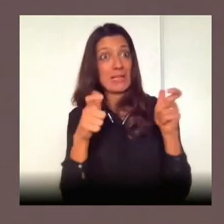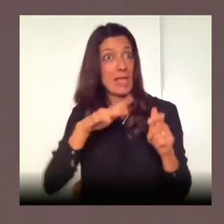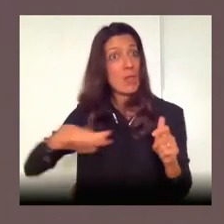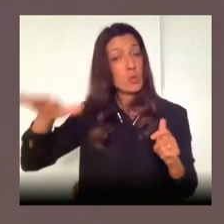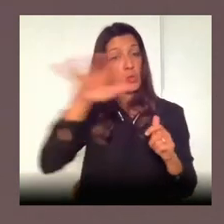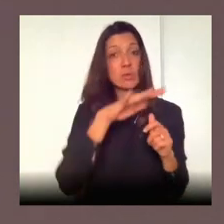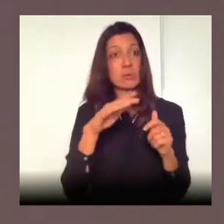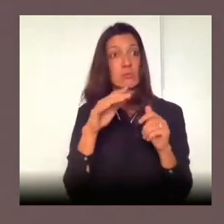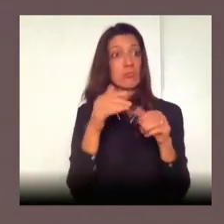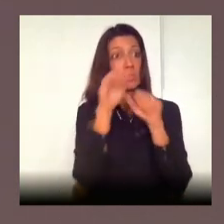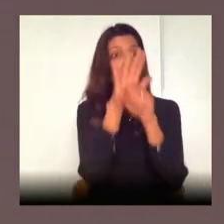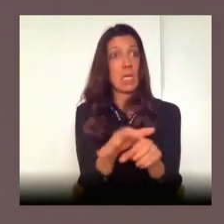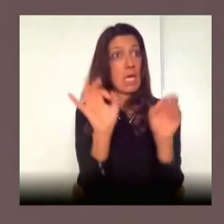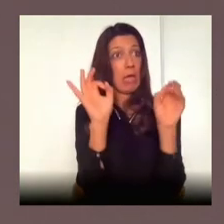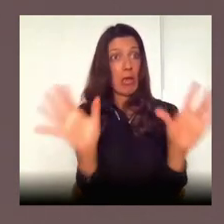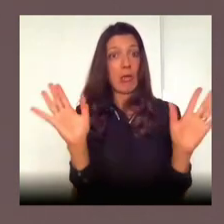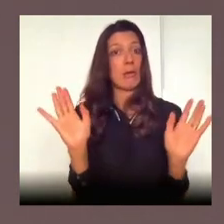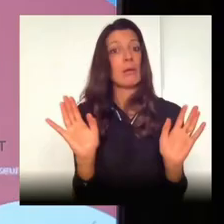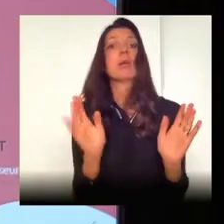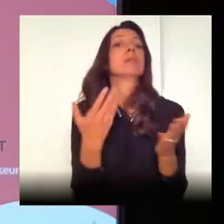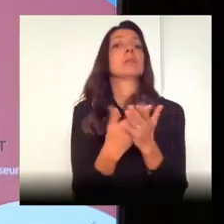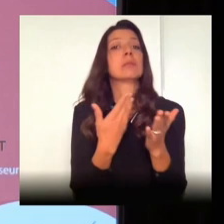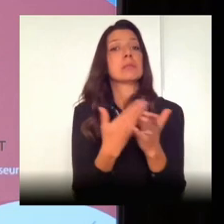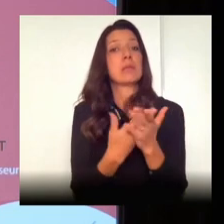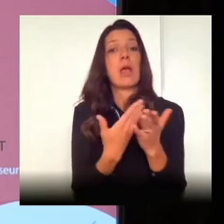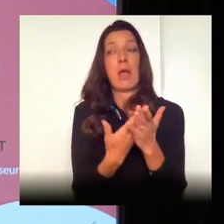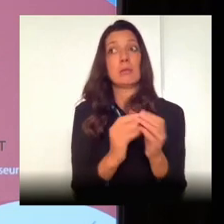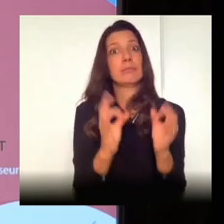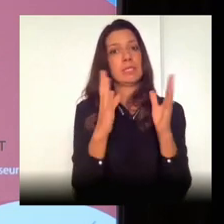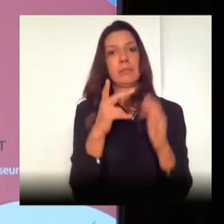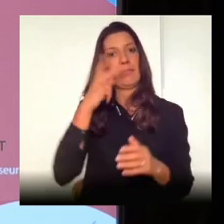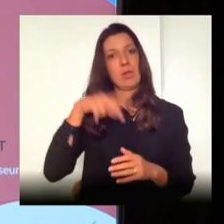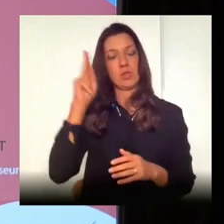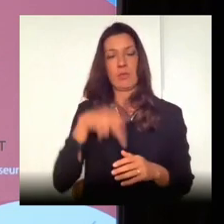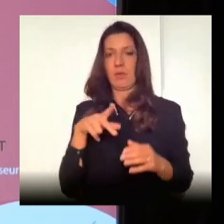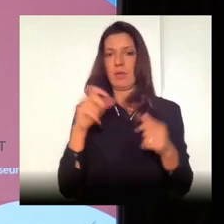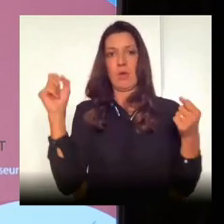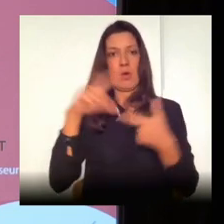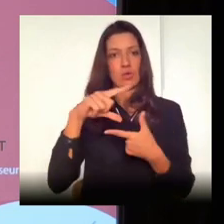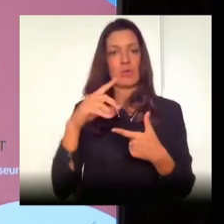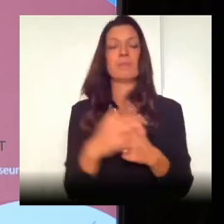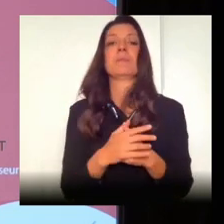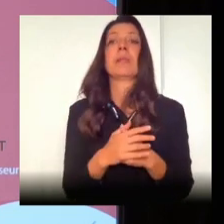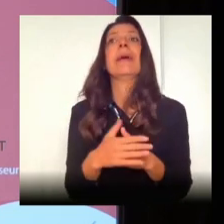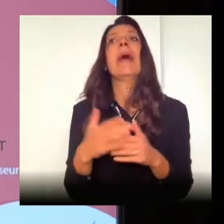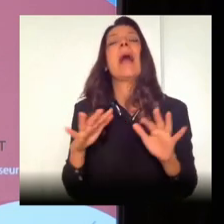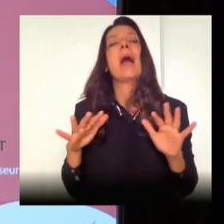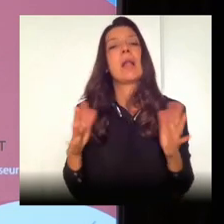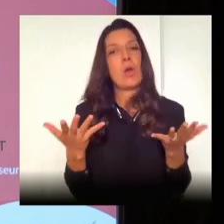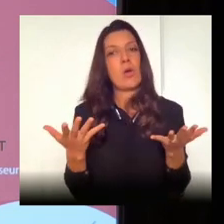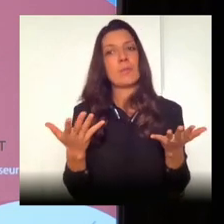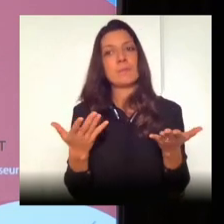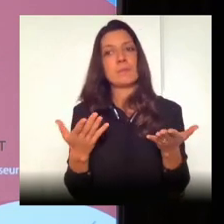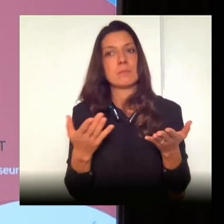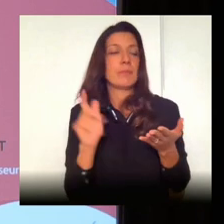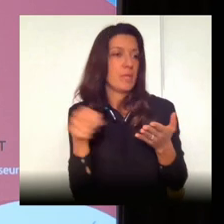sans discrimination, dans les mêmes conditions, c'est vraiment au cœur de notre ADN. Alors ça, on le travaille bien sûr pour nos clients,